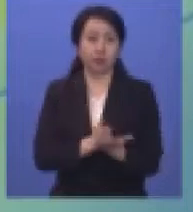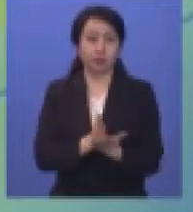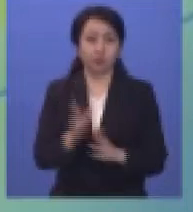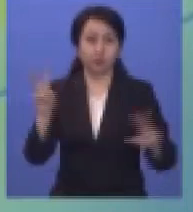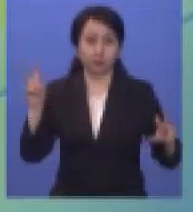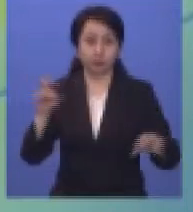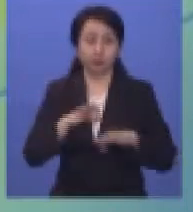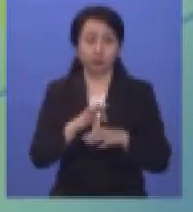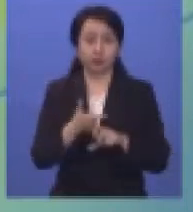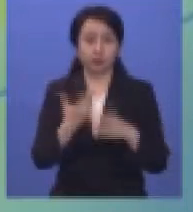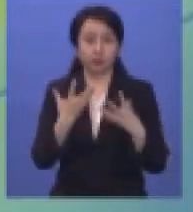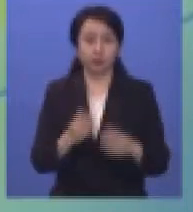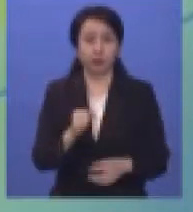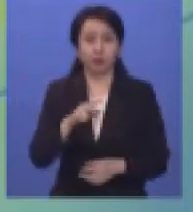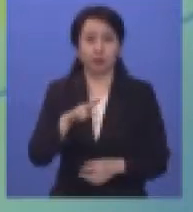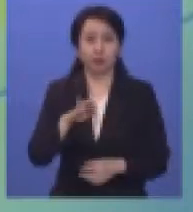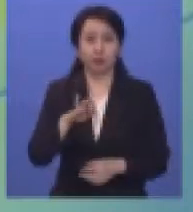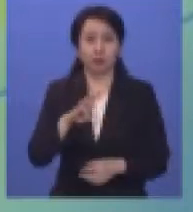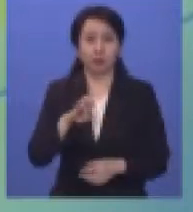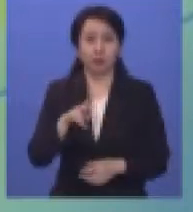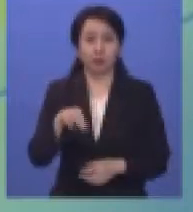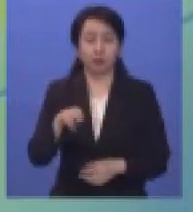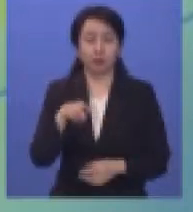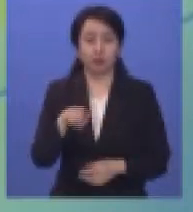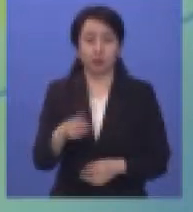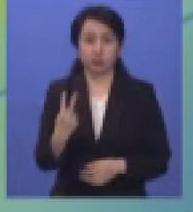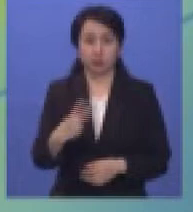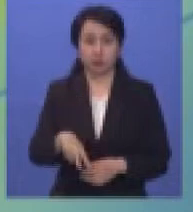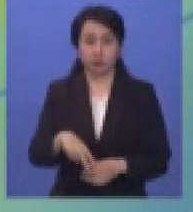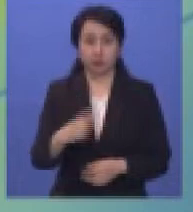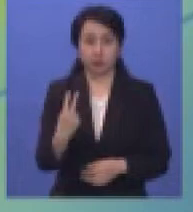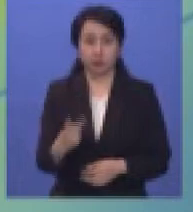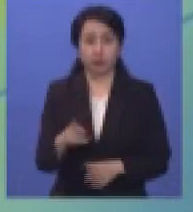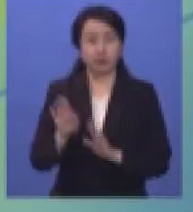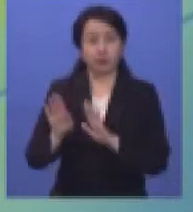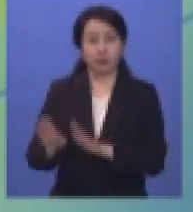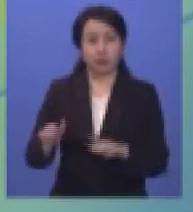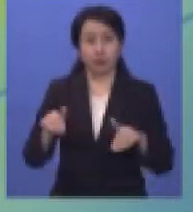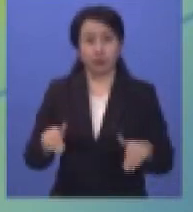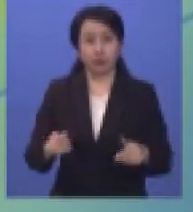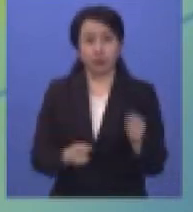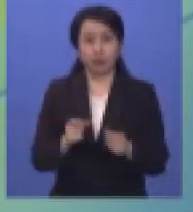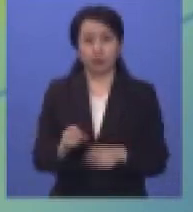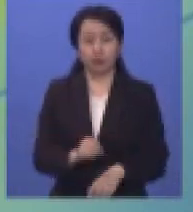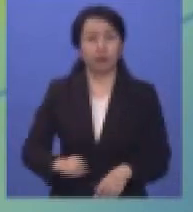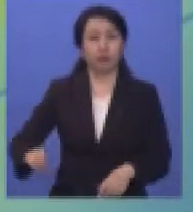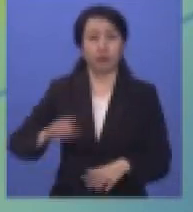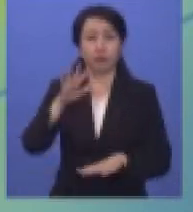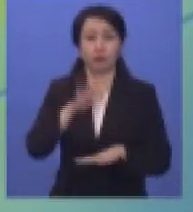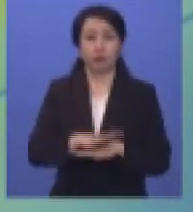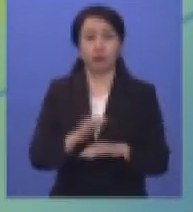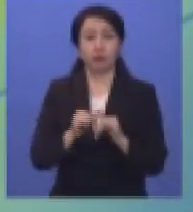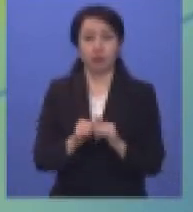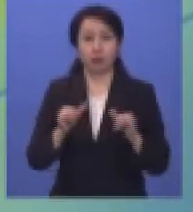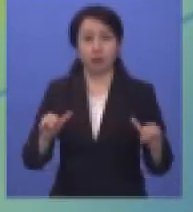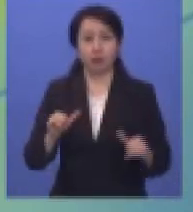из ключевых тем проходящего в эти дни Астана Finance Days 2022. Заместитель председателя правления